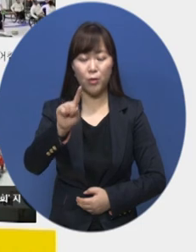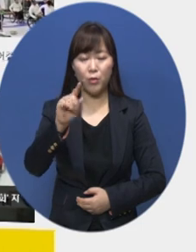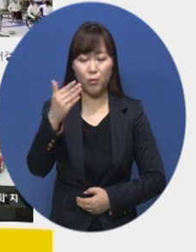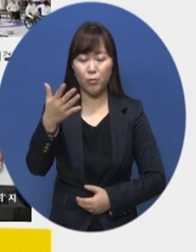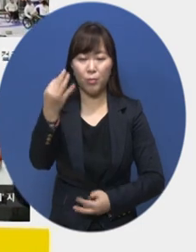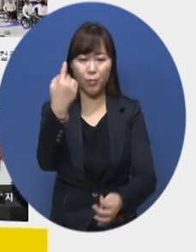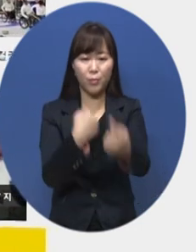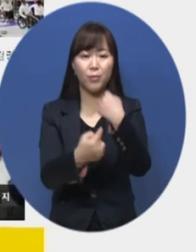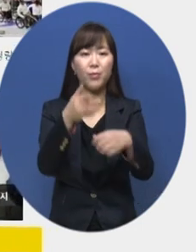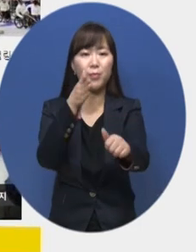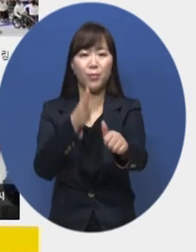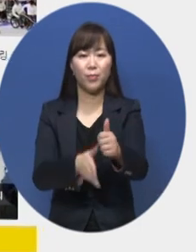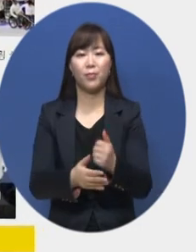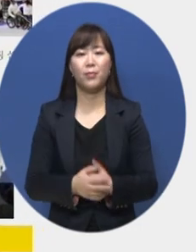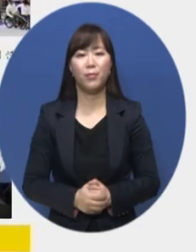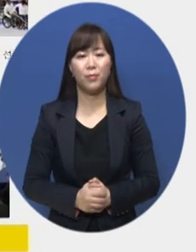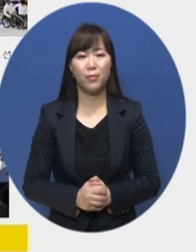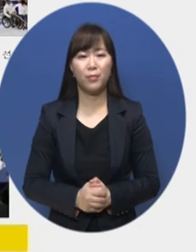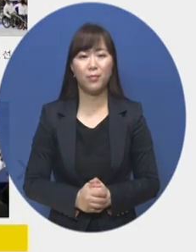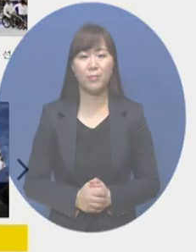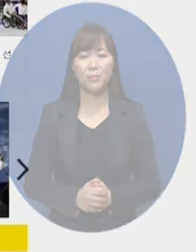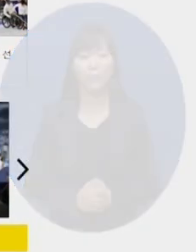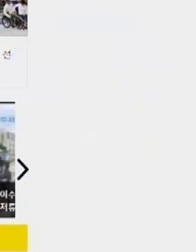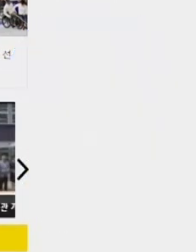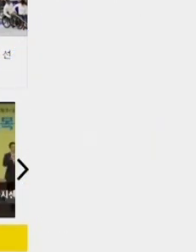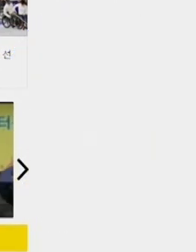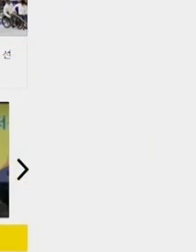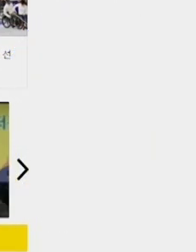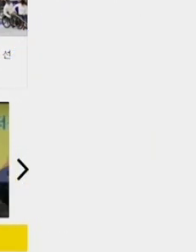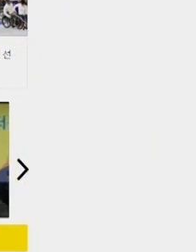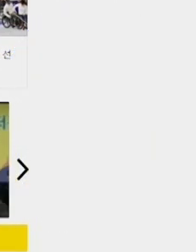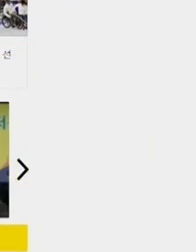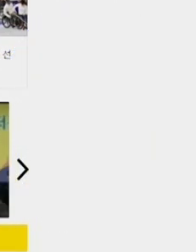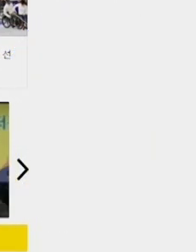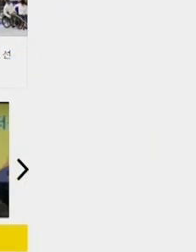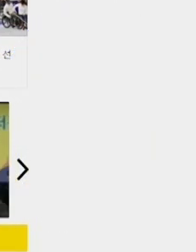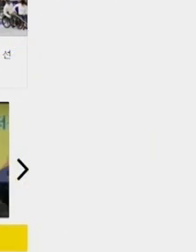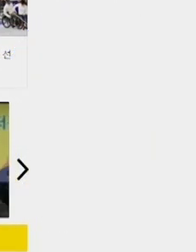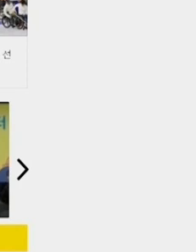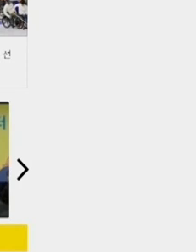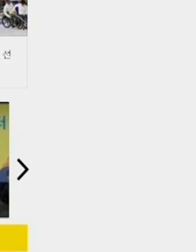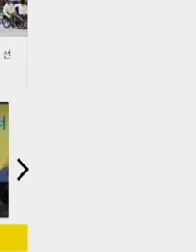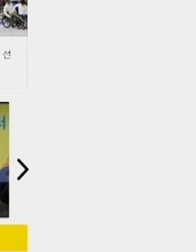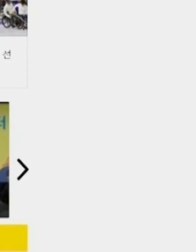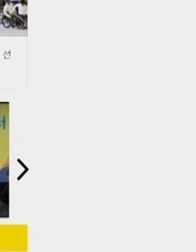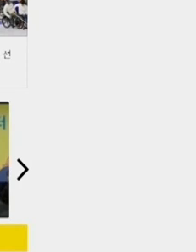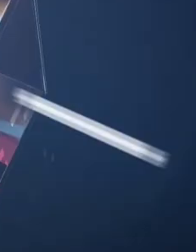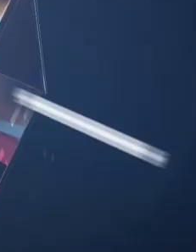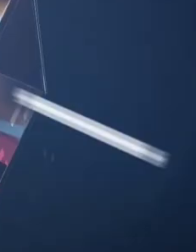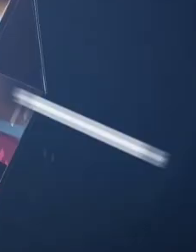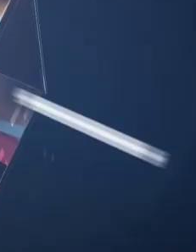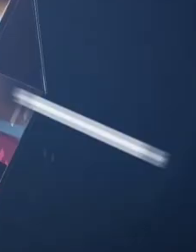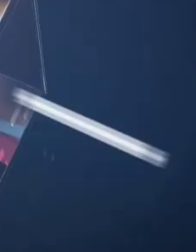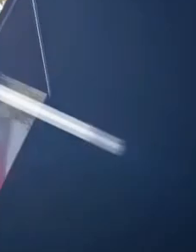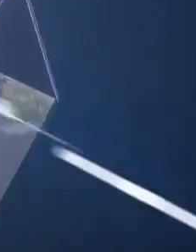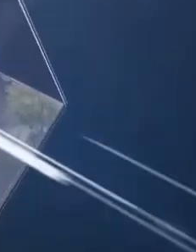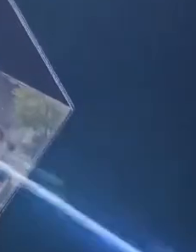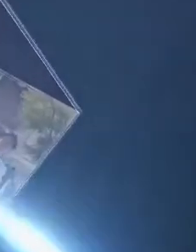전화번호 02-2655-9519로 많은 제보 바랍니다.